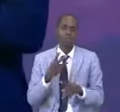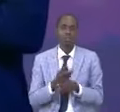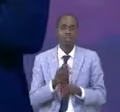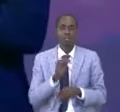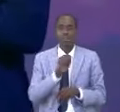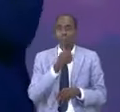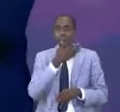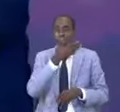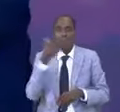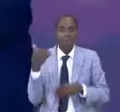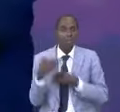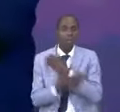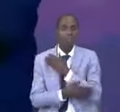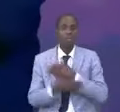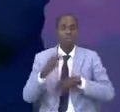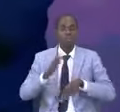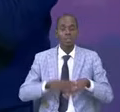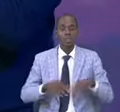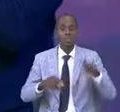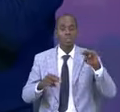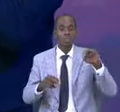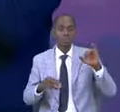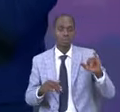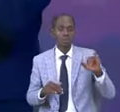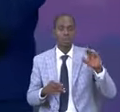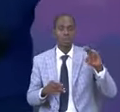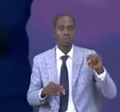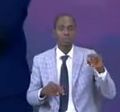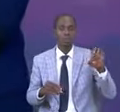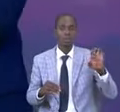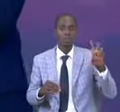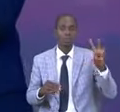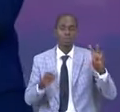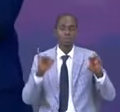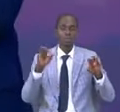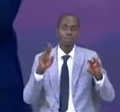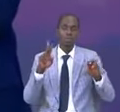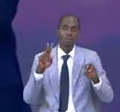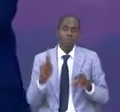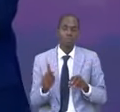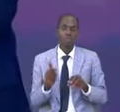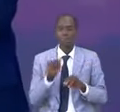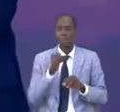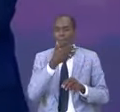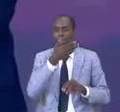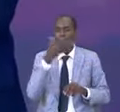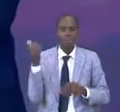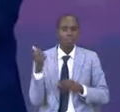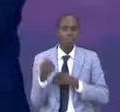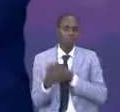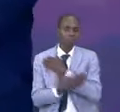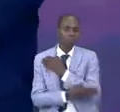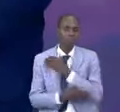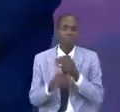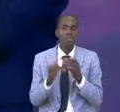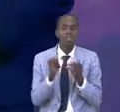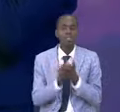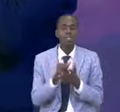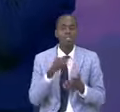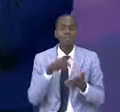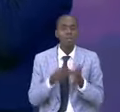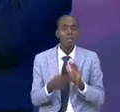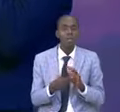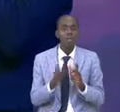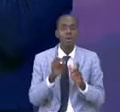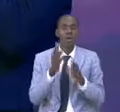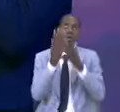York et des ils ont désir une meilleure c'est à dire une céleste c'est pourquoi Dieu n'a